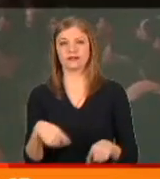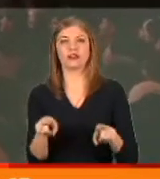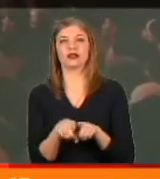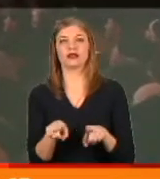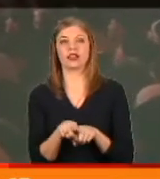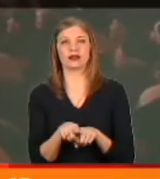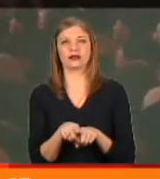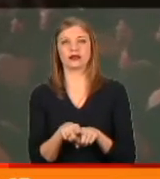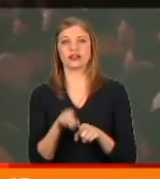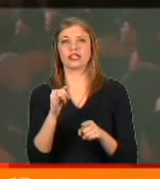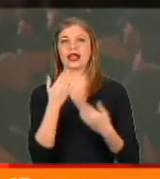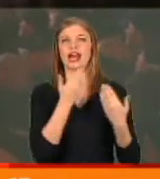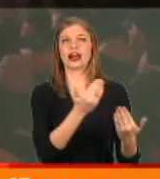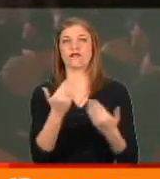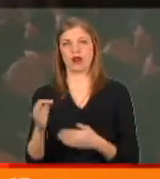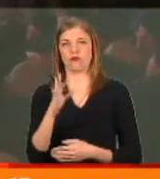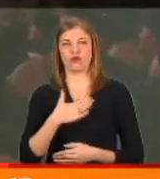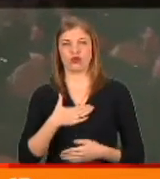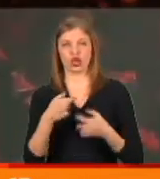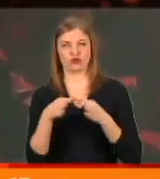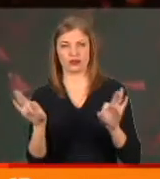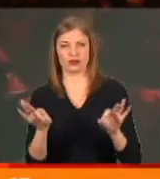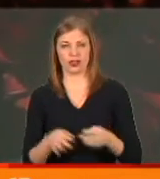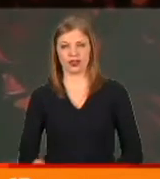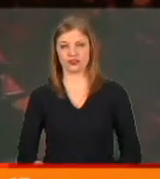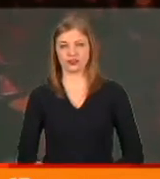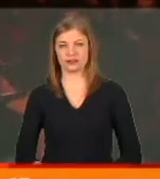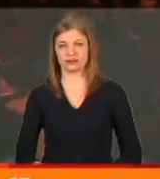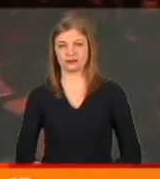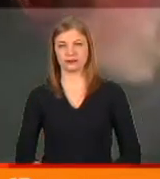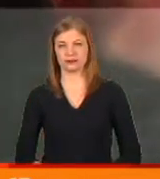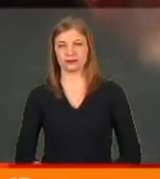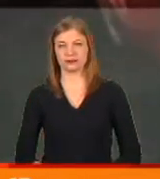і референдум про нашу незалежність.